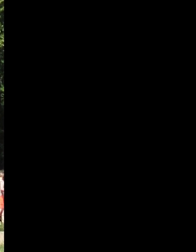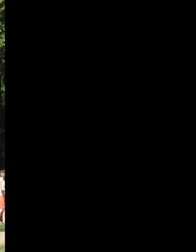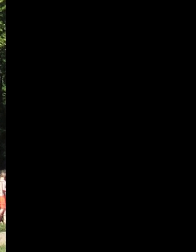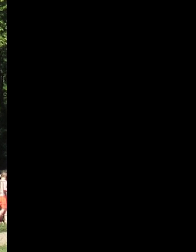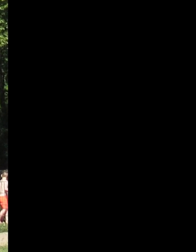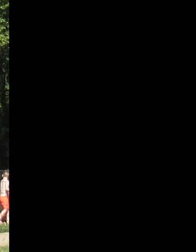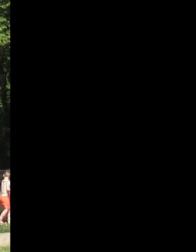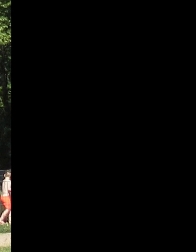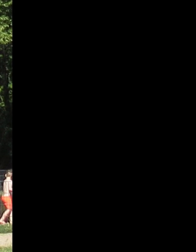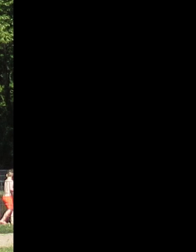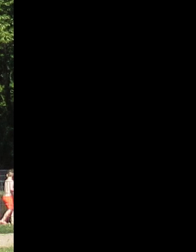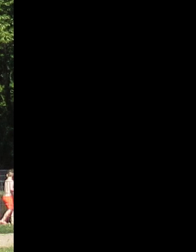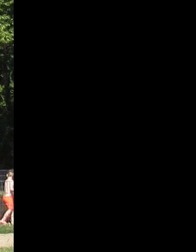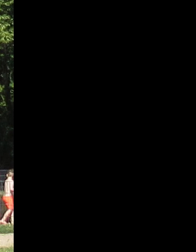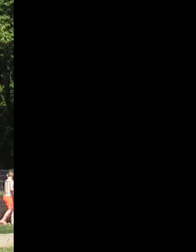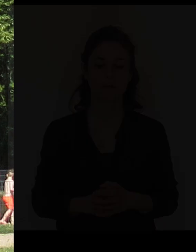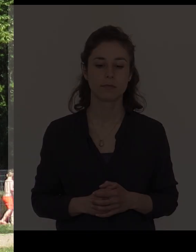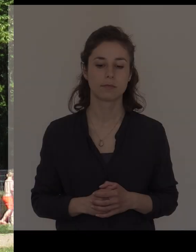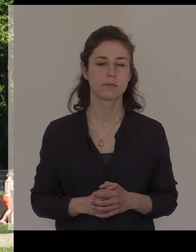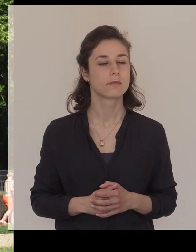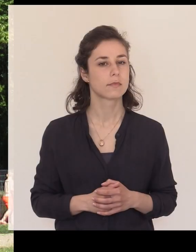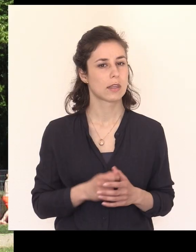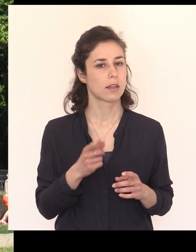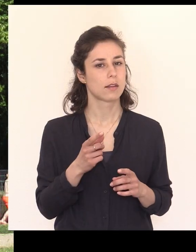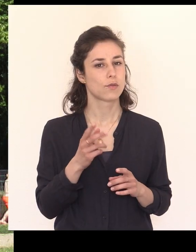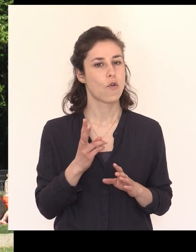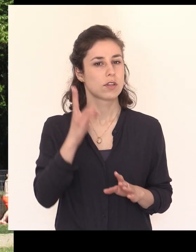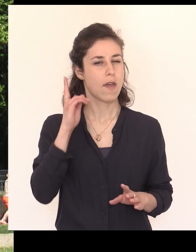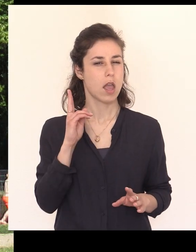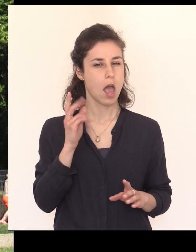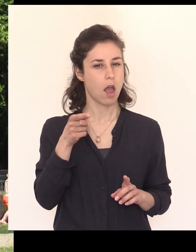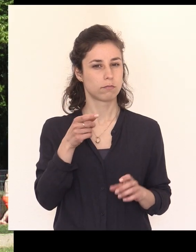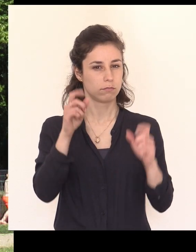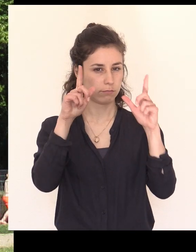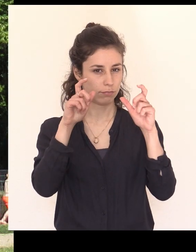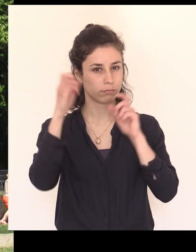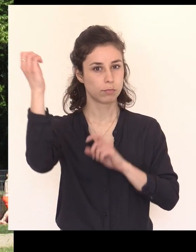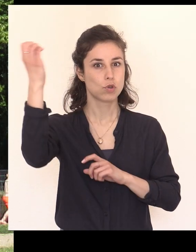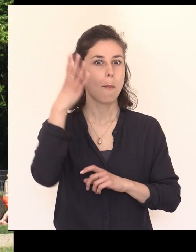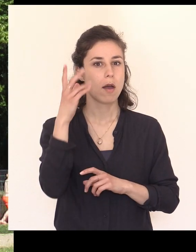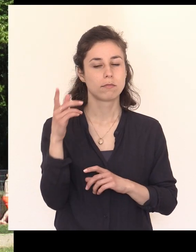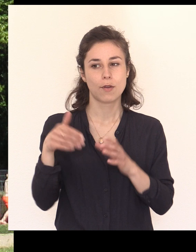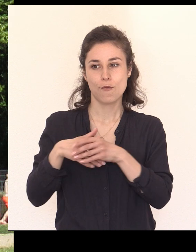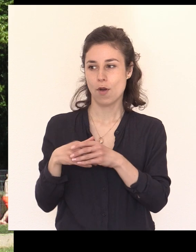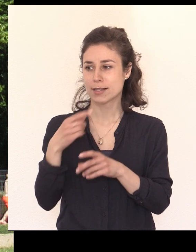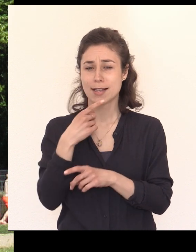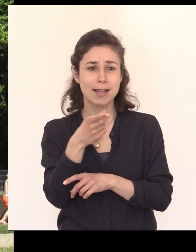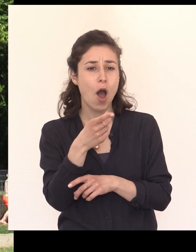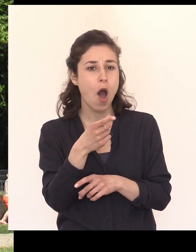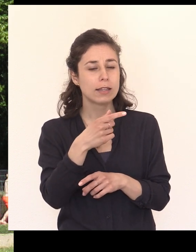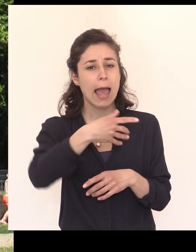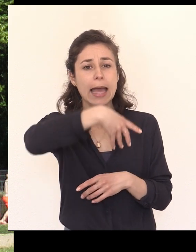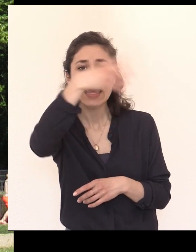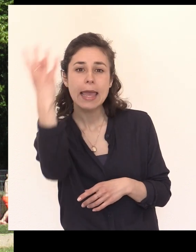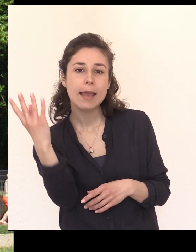Kinder und die Eltern dazu. Mhm. War vor zwei Jahren am Sommer und da hat eine Freundin gesagt, oh, sehe, da ist ein